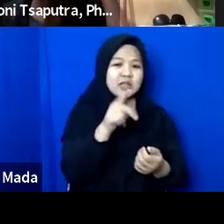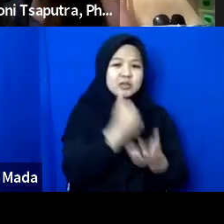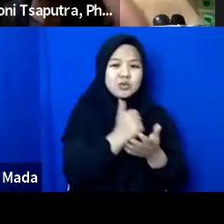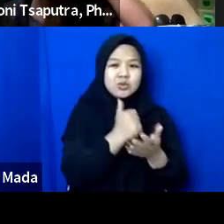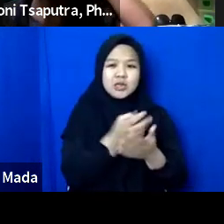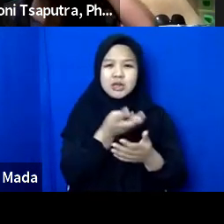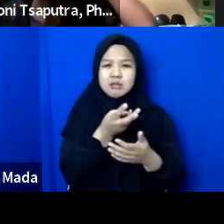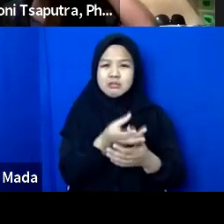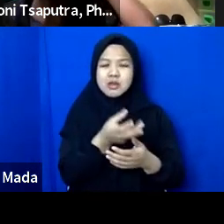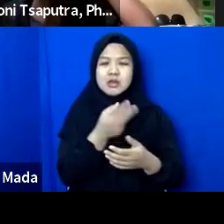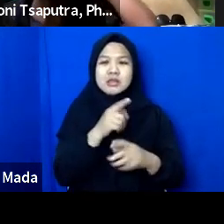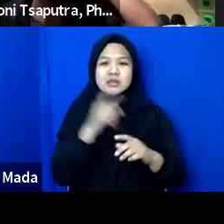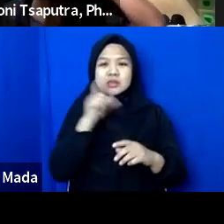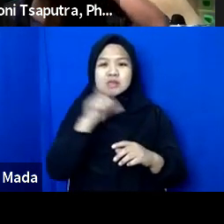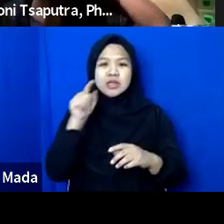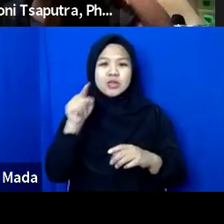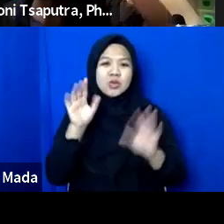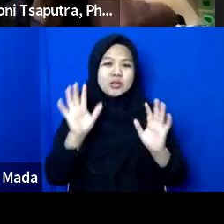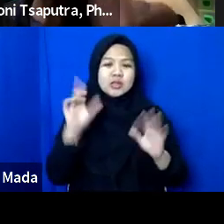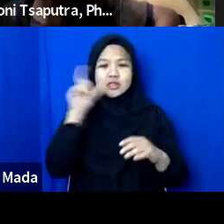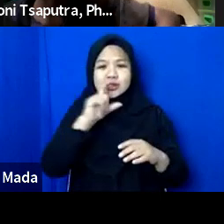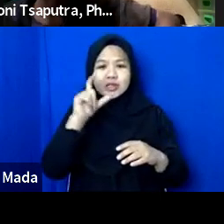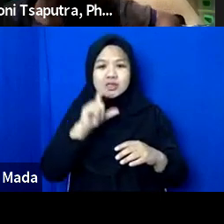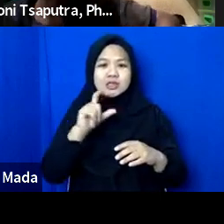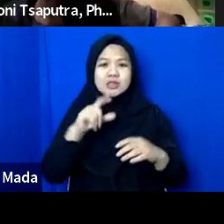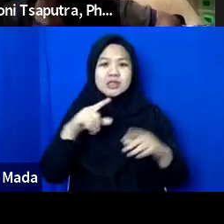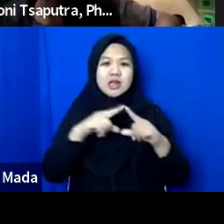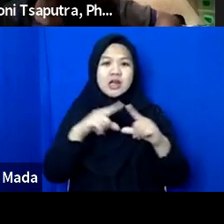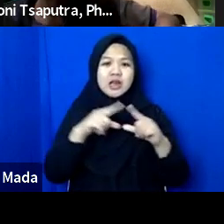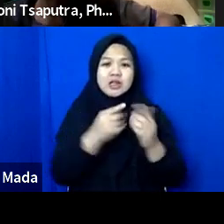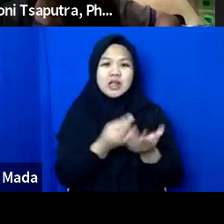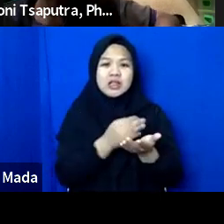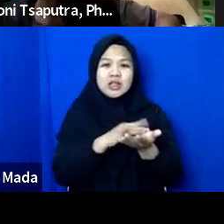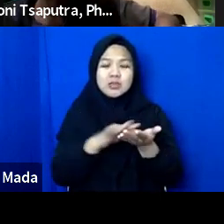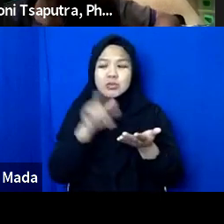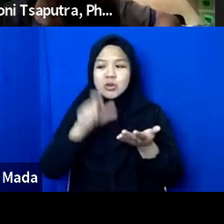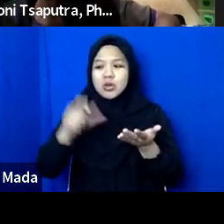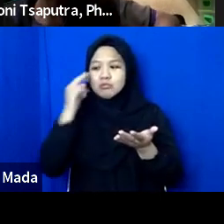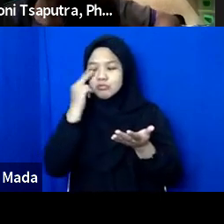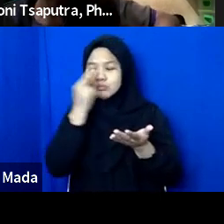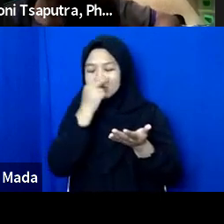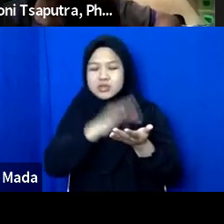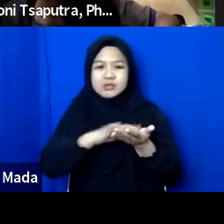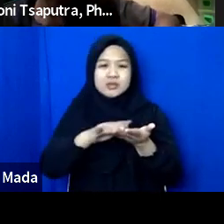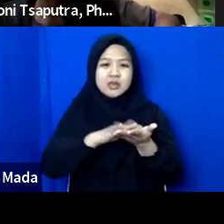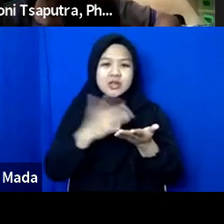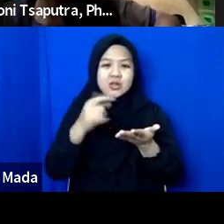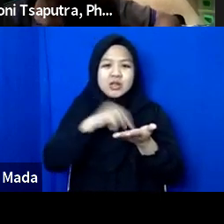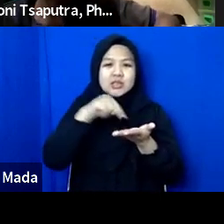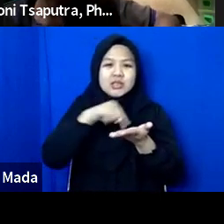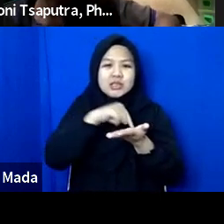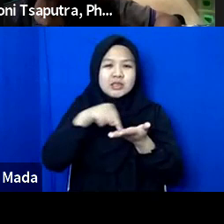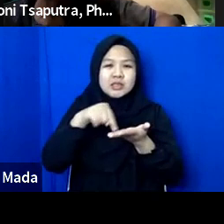sebenarnya Gampang kok cuma Cariin itu doang apa namanya alat yang timbul supaya orang panco Teteh bisa ngelihat atau dikasih